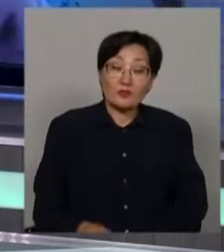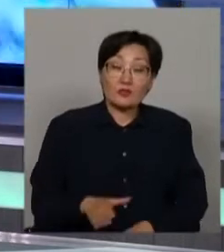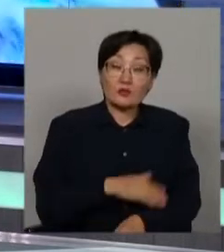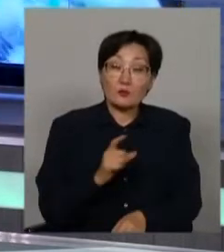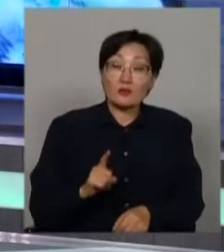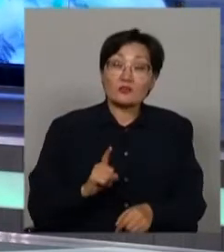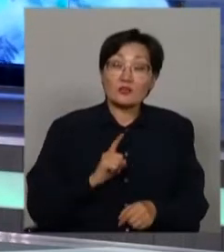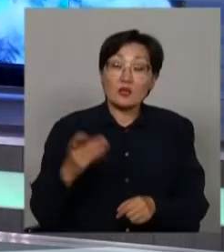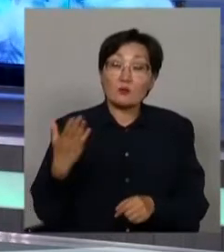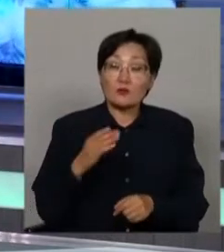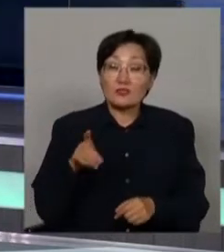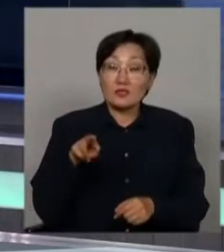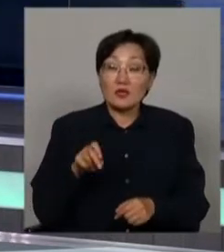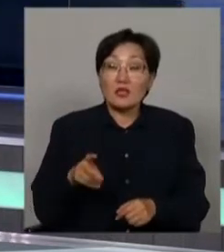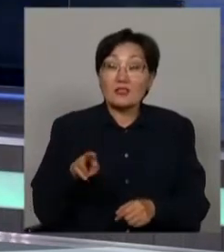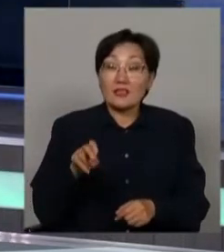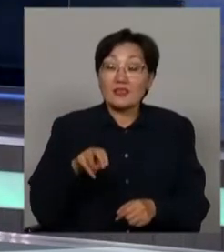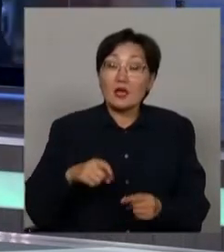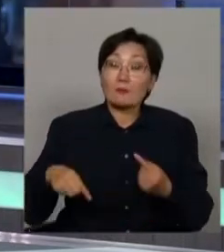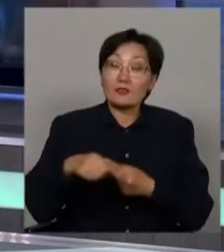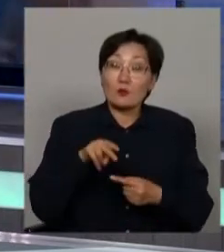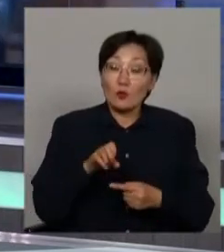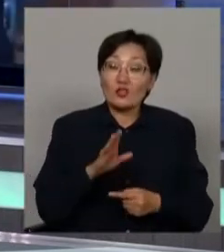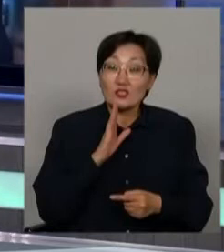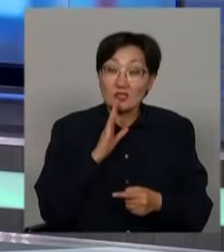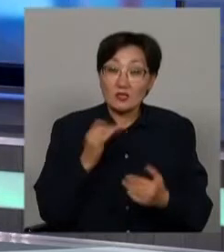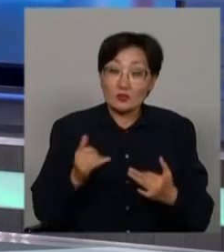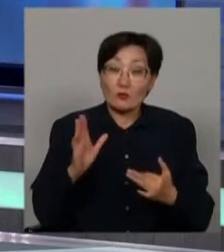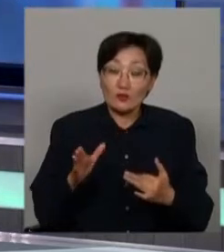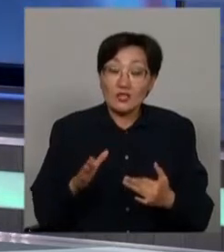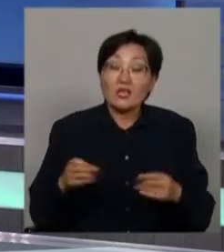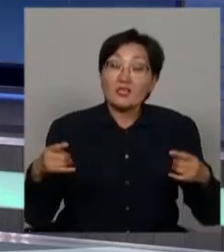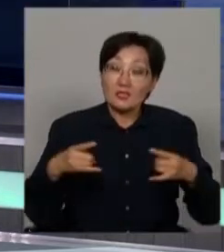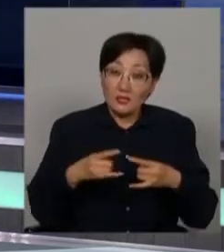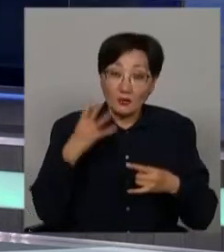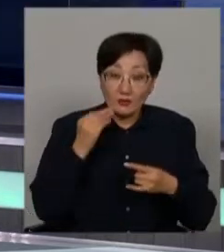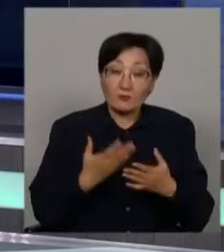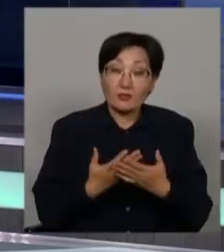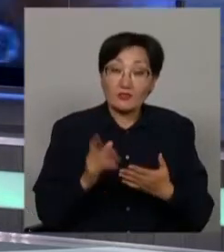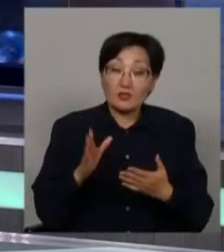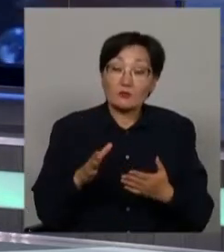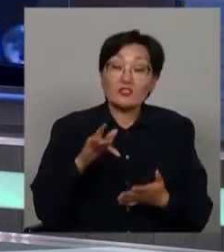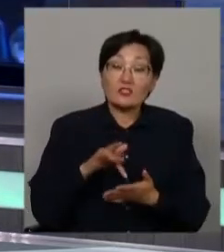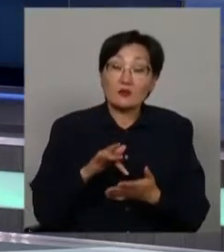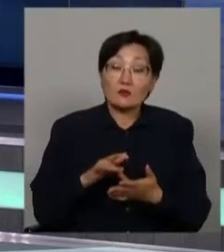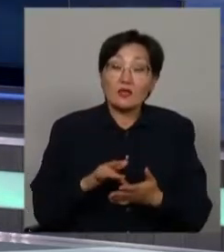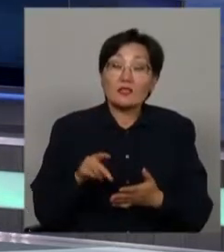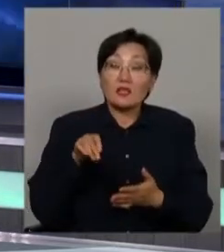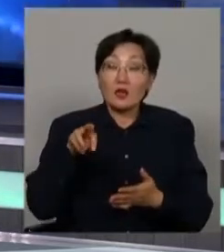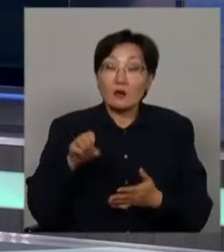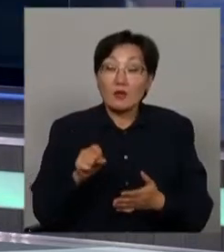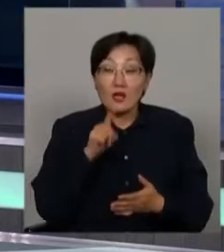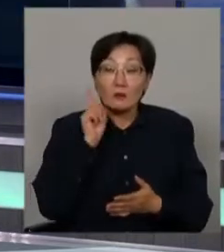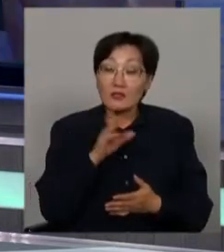Долгожданная премьера сериала «Няня. Бизнес по-казахстански» состоится уже сегодня на телеканале «Алматы». В центре сюжета лирической драмы